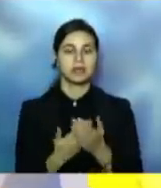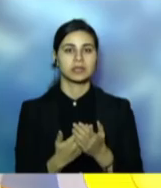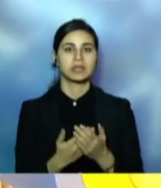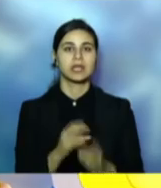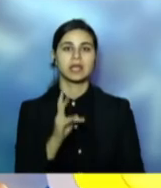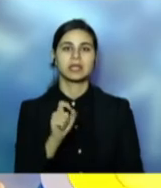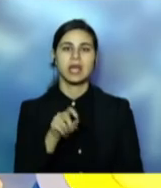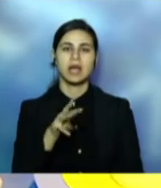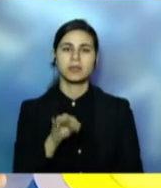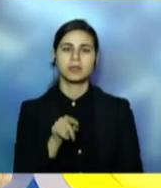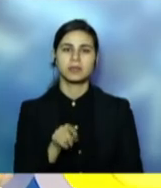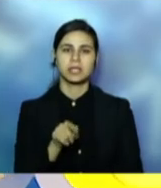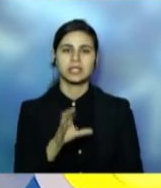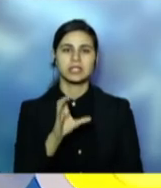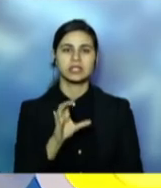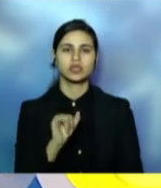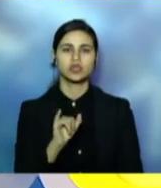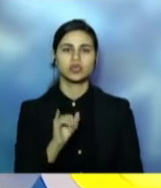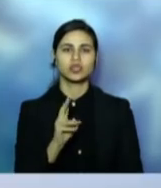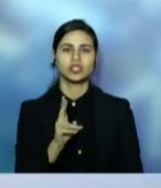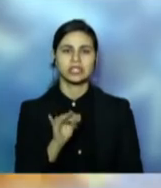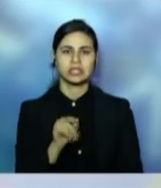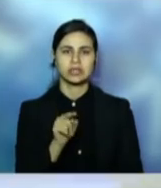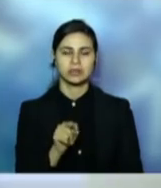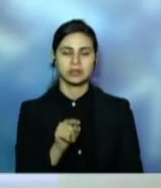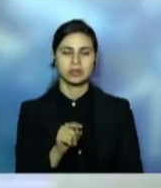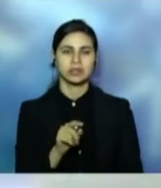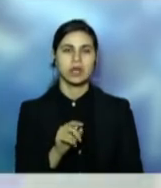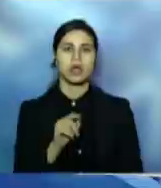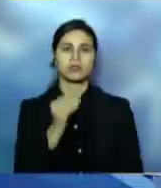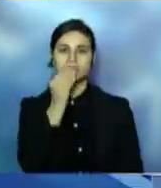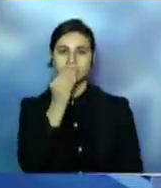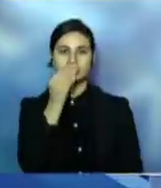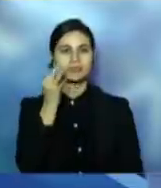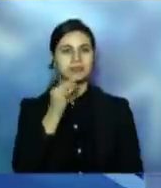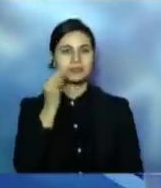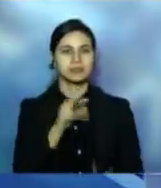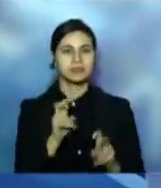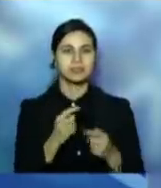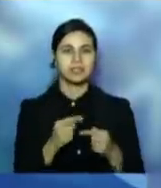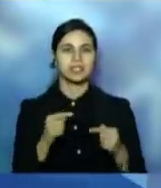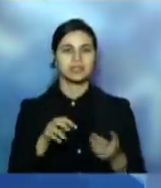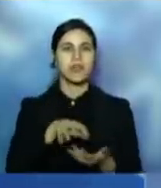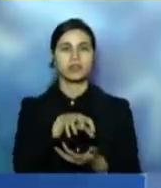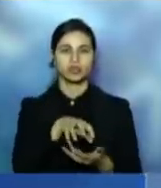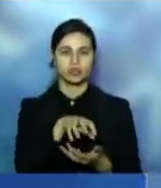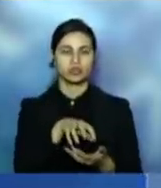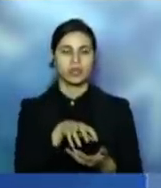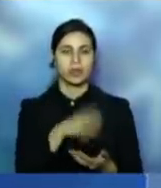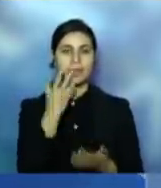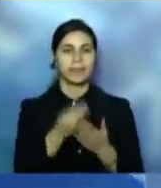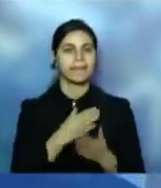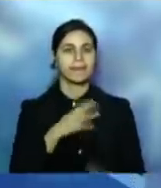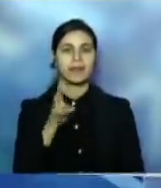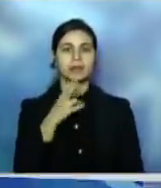ნახმი. სუშკებს რომ ეძახიან, ანუ ნახმი, ორცხობილა, სხვადასხვა სახის ფუნთუშები. ჩვენ არ